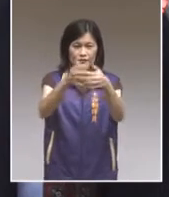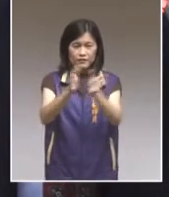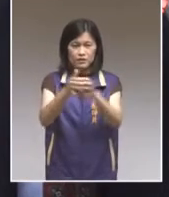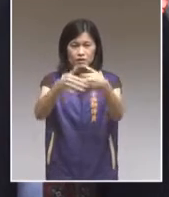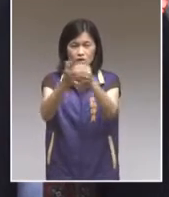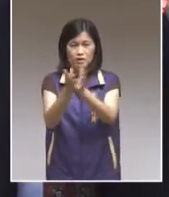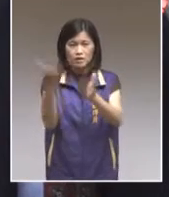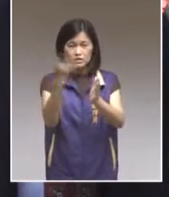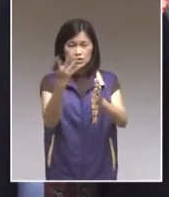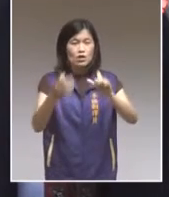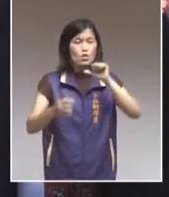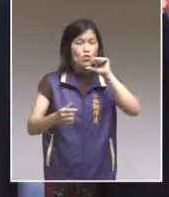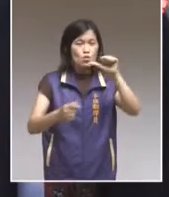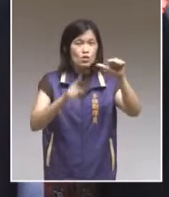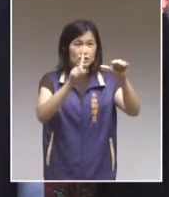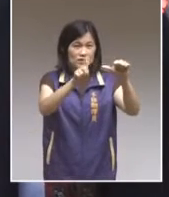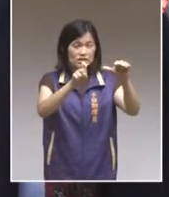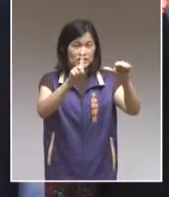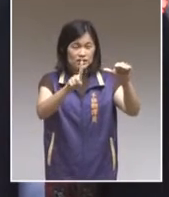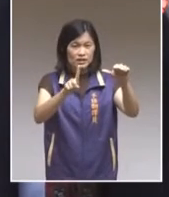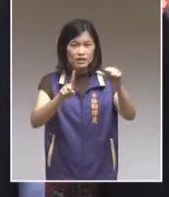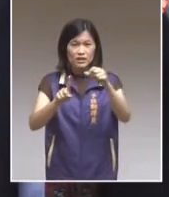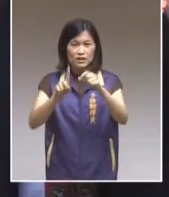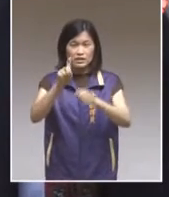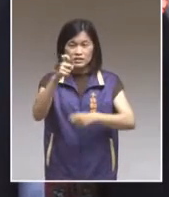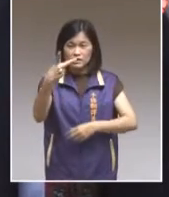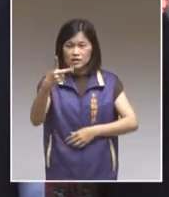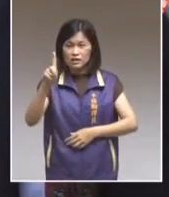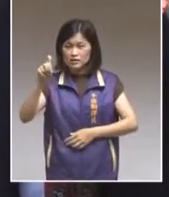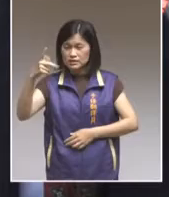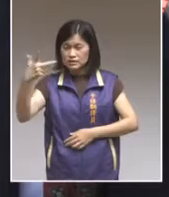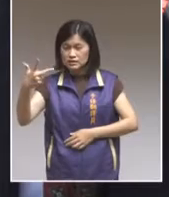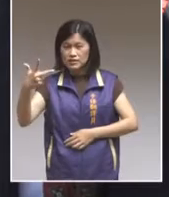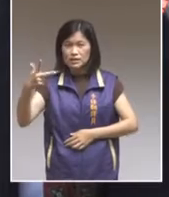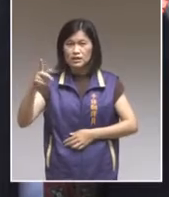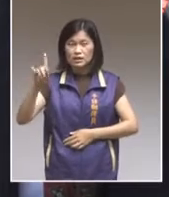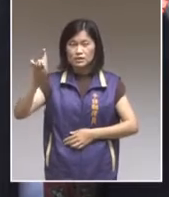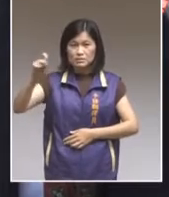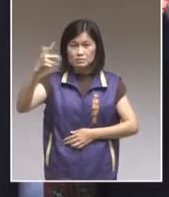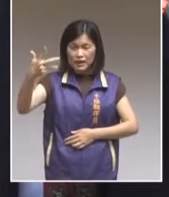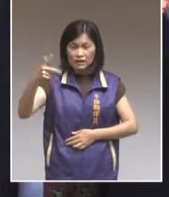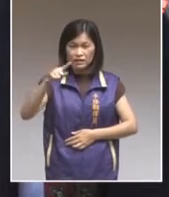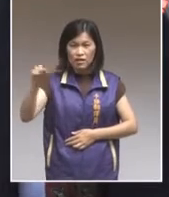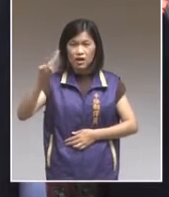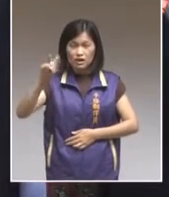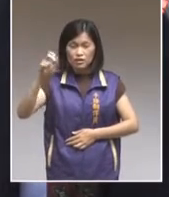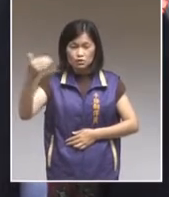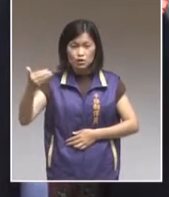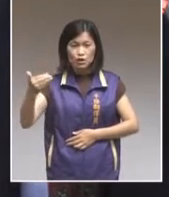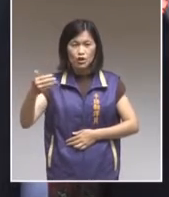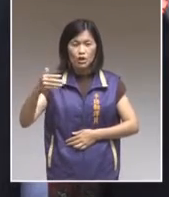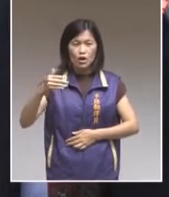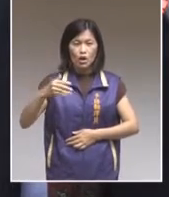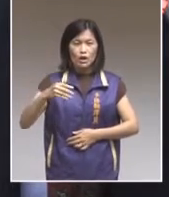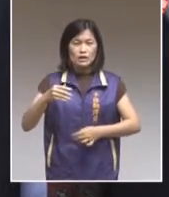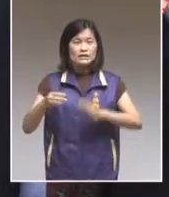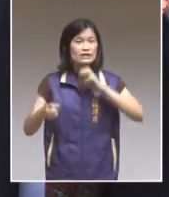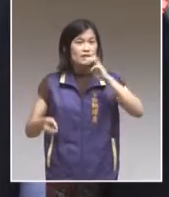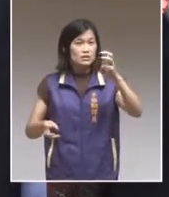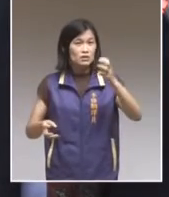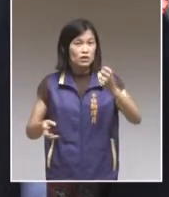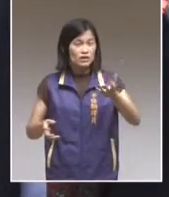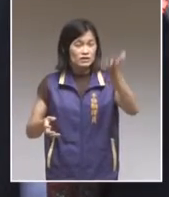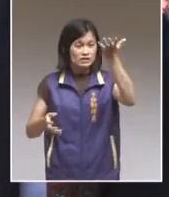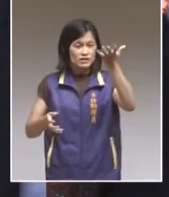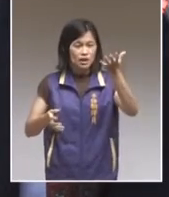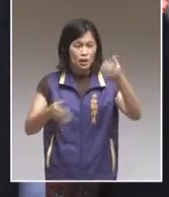别是5到11岁、12到17岁、18到29岁跟大于30岁的一个